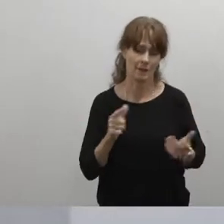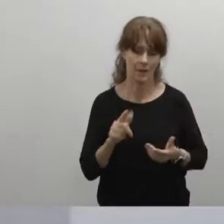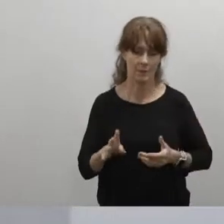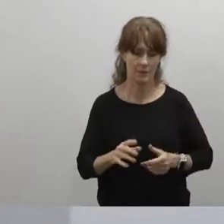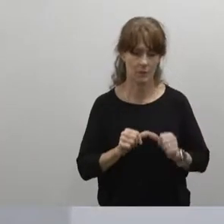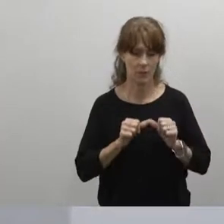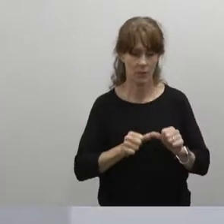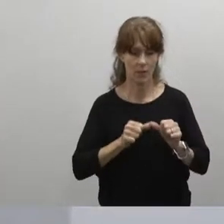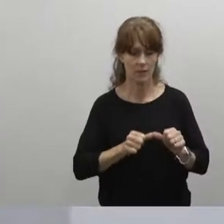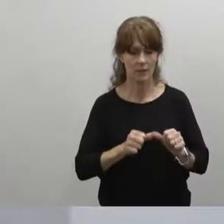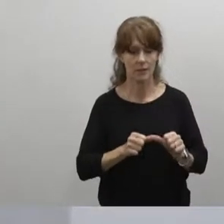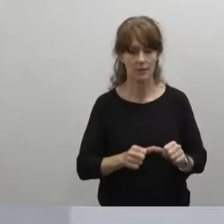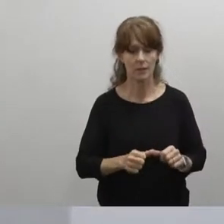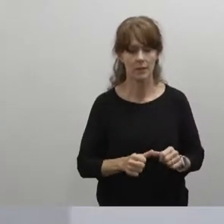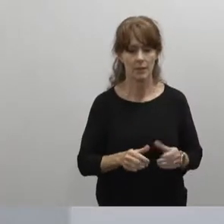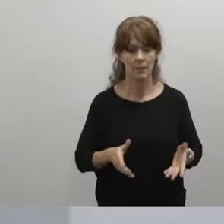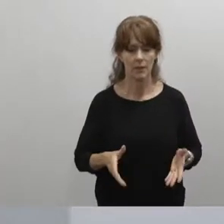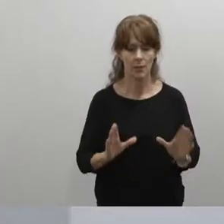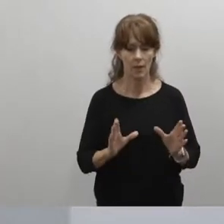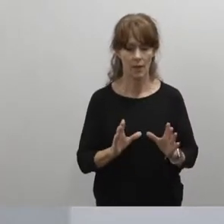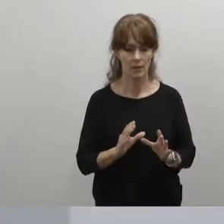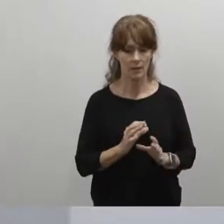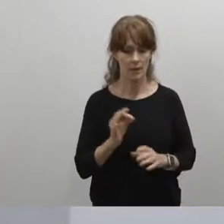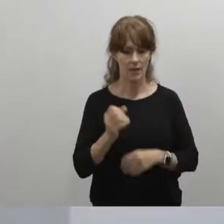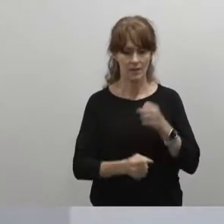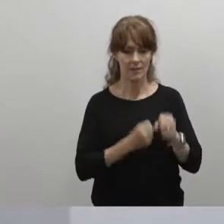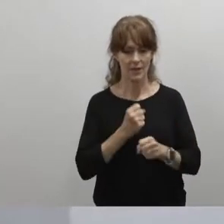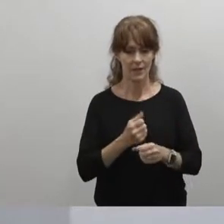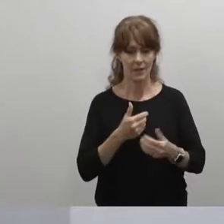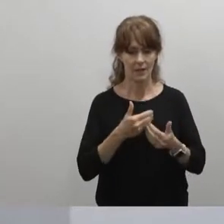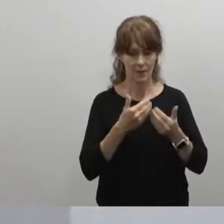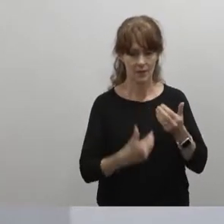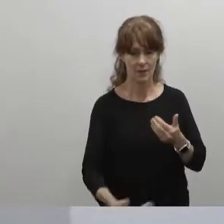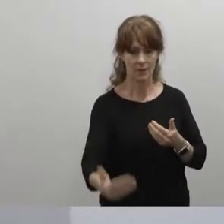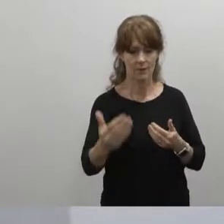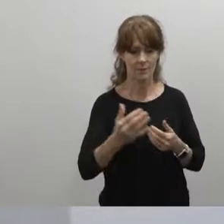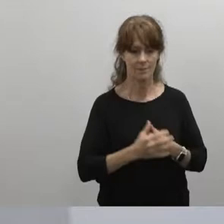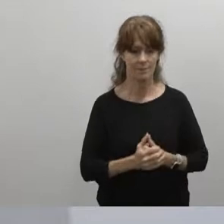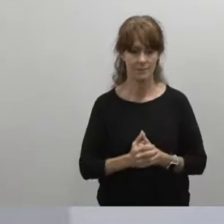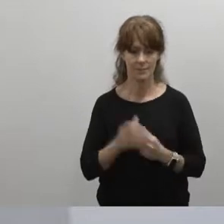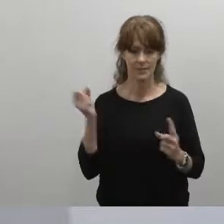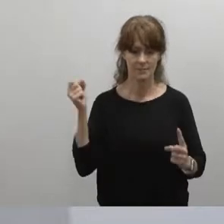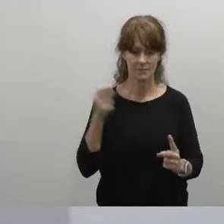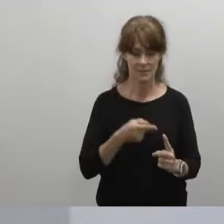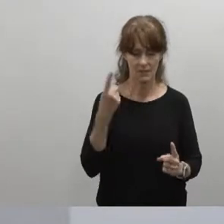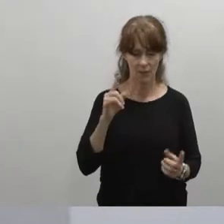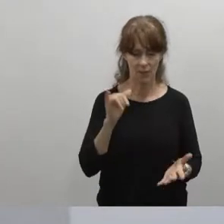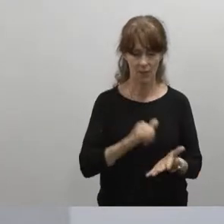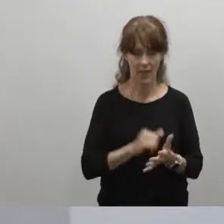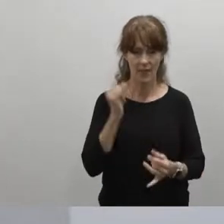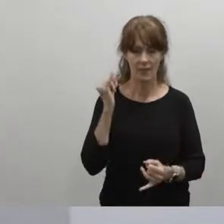bọc xâm hiện tờ mục ní cứ chìa ở quầy đại dương bàn thuơ hay ở quầy đại dương nâng bần to thuơ